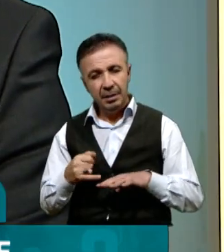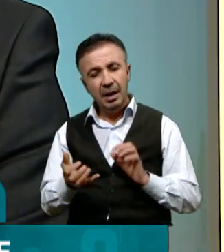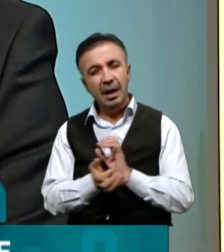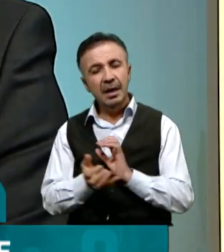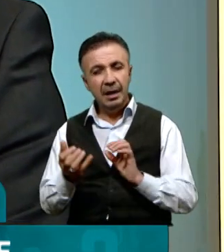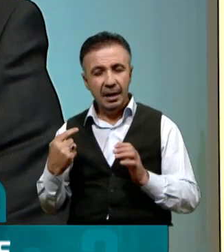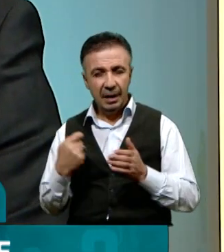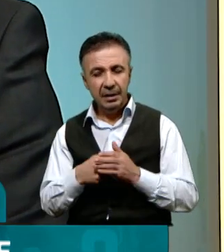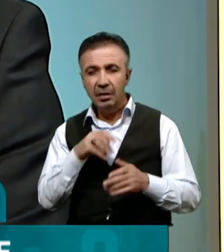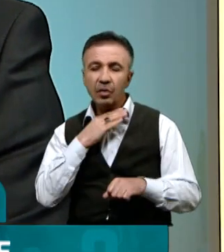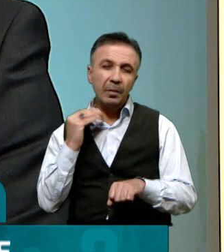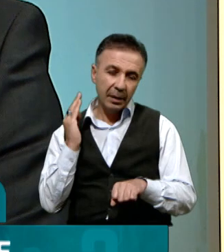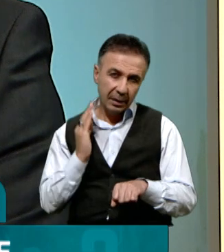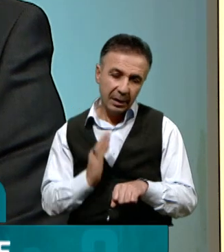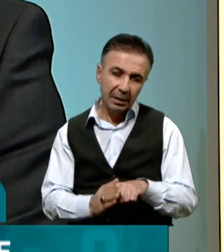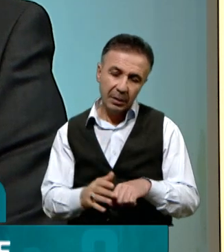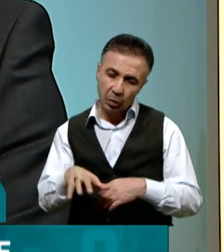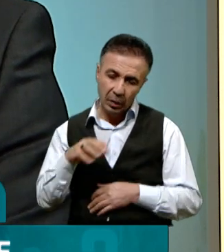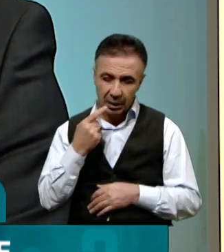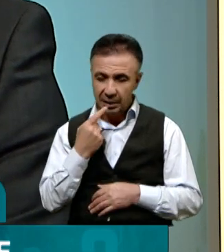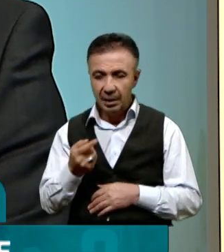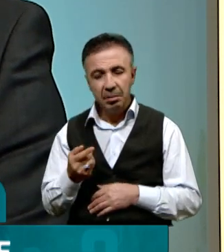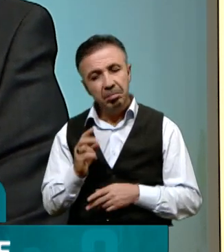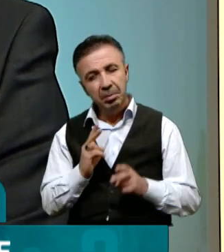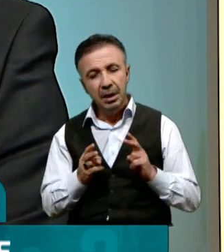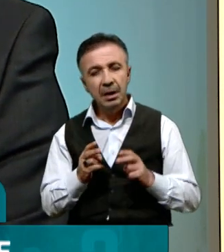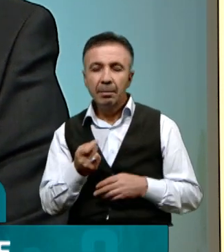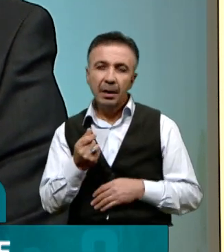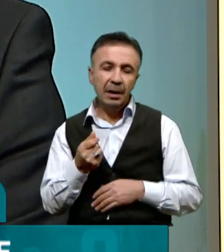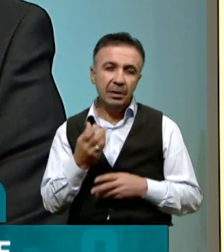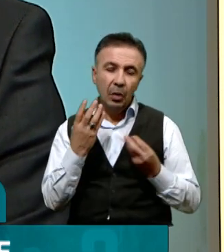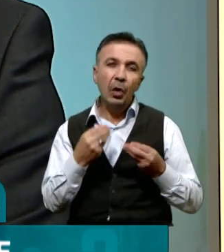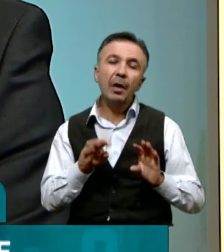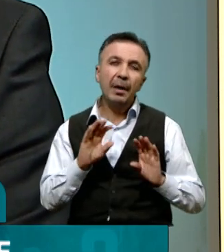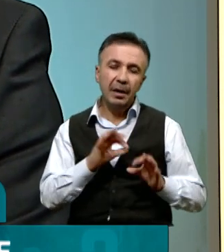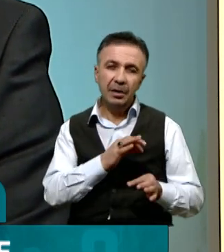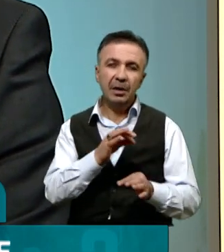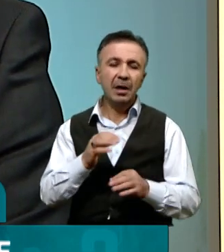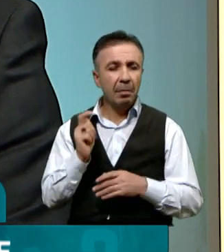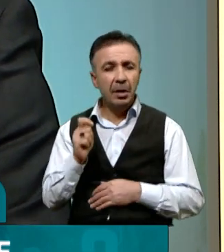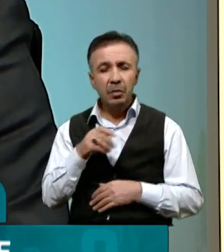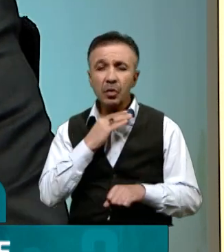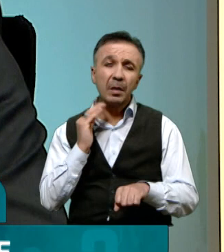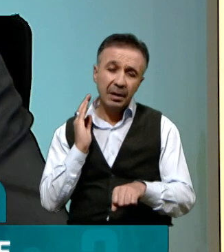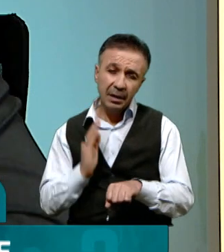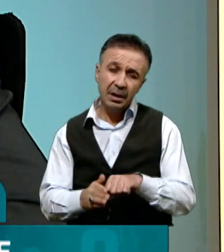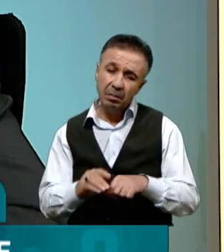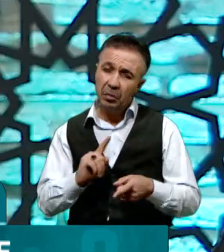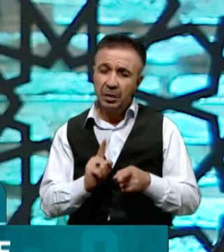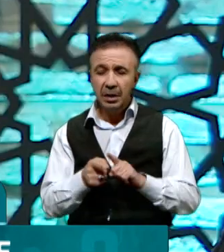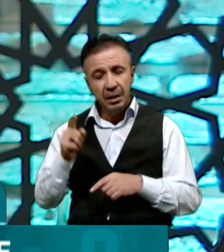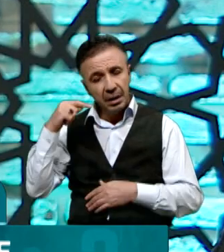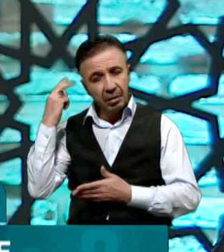kurban kesilir. Kesilmesi sünnettir derler. Bazen mali durumları iyi olmayan insanlar illa kurban kesecekse bu tür bu